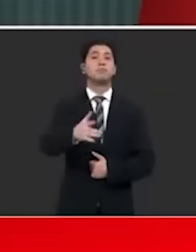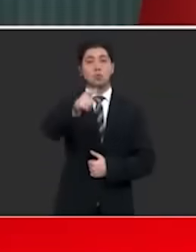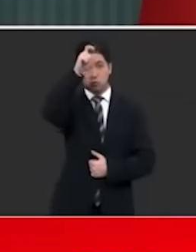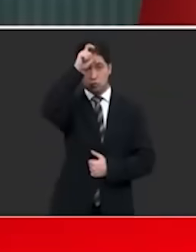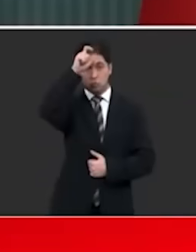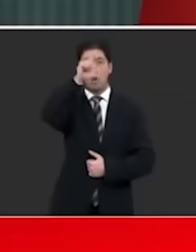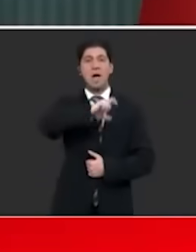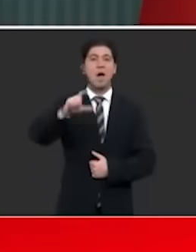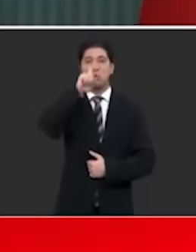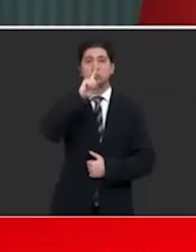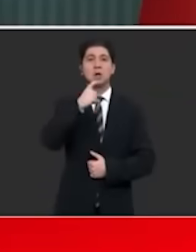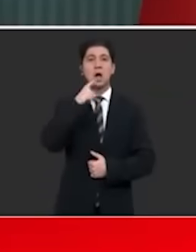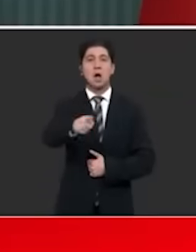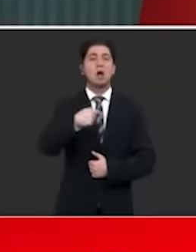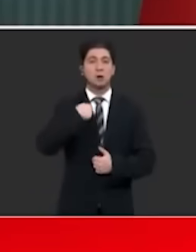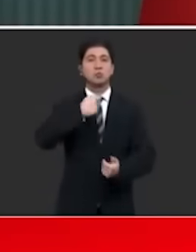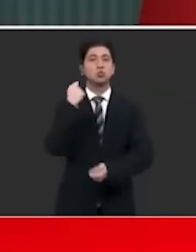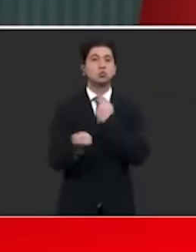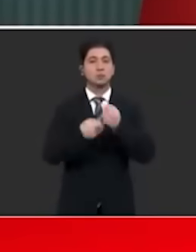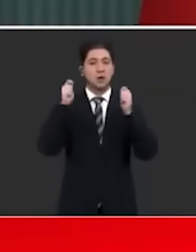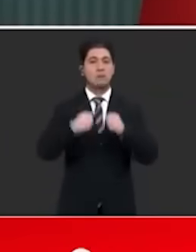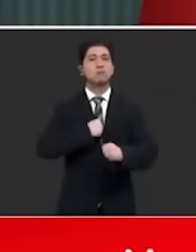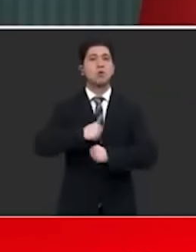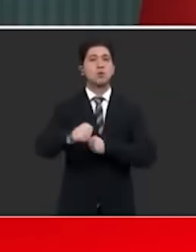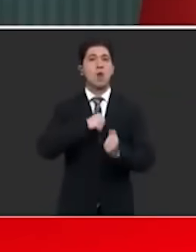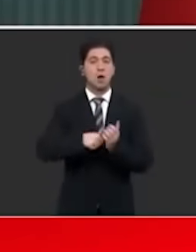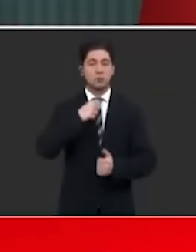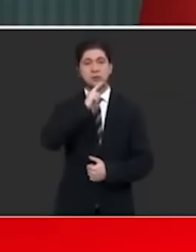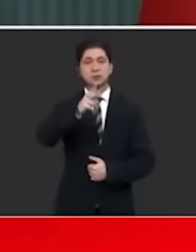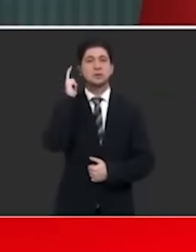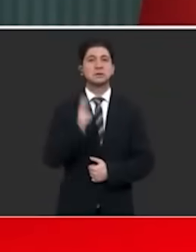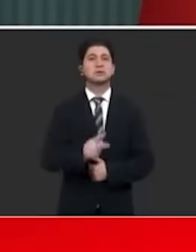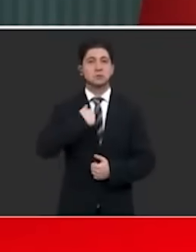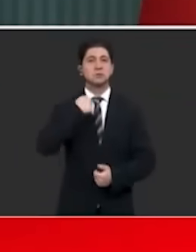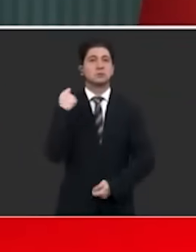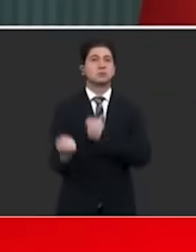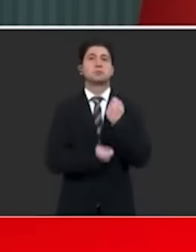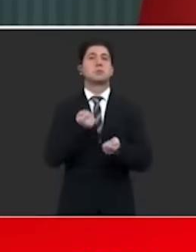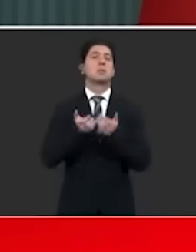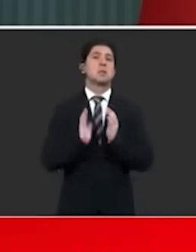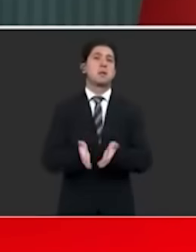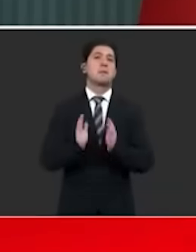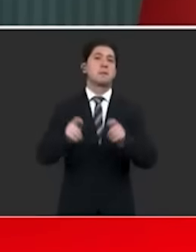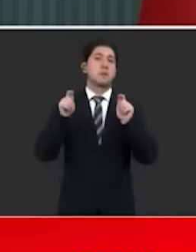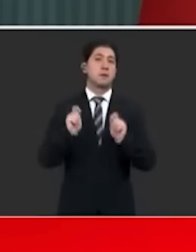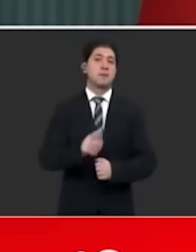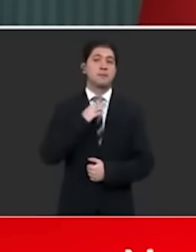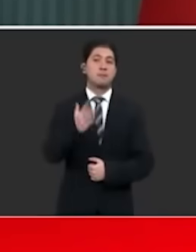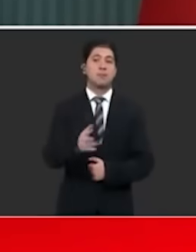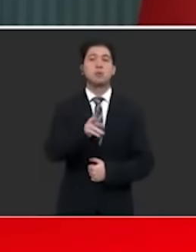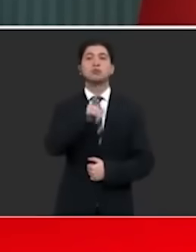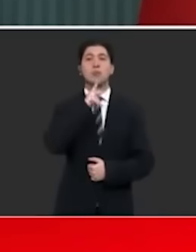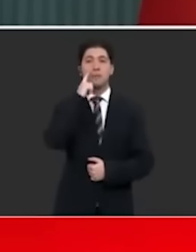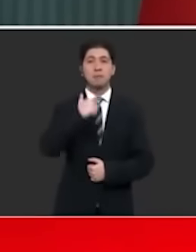yüzyılının inşası için verdiğimiz mücadeleyi kararlı bir şekilde sürdürüyoruz. Son